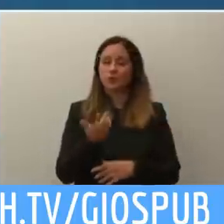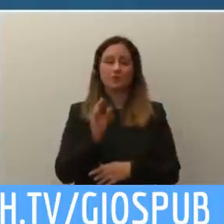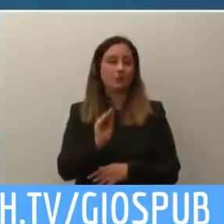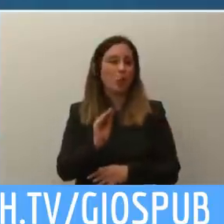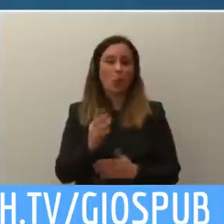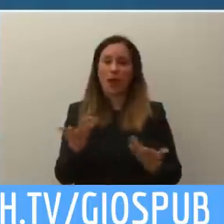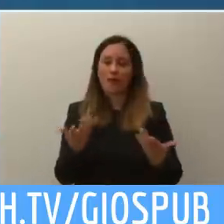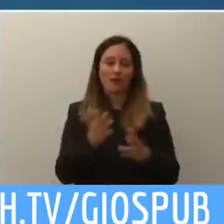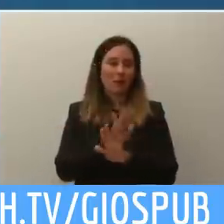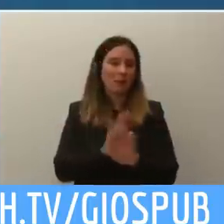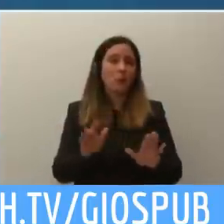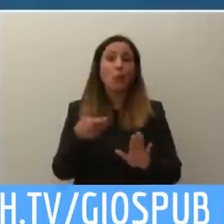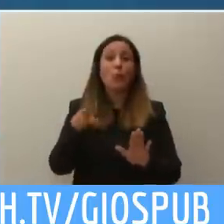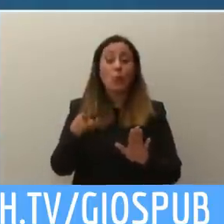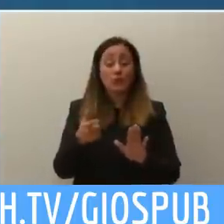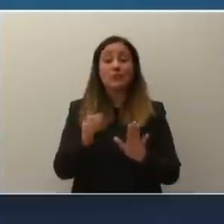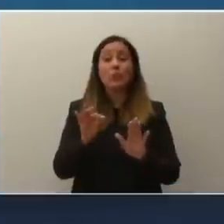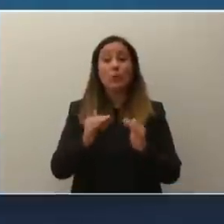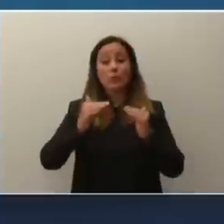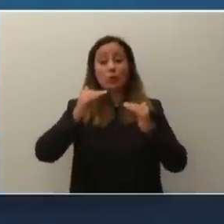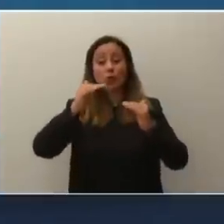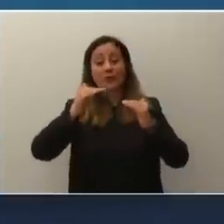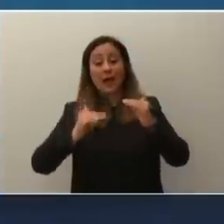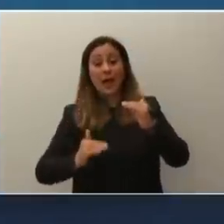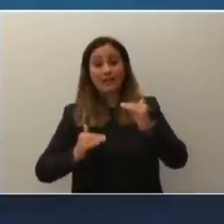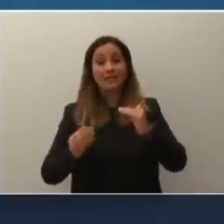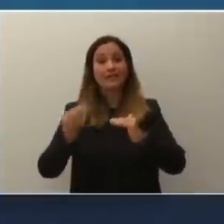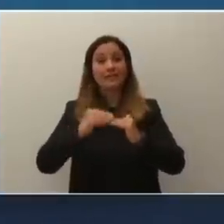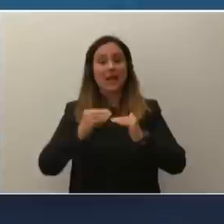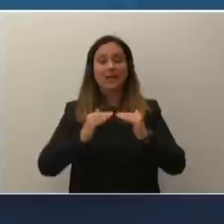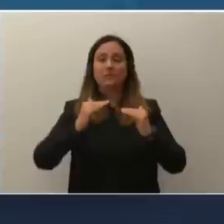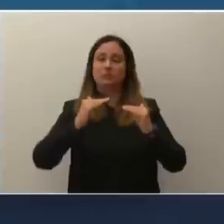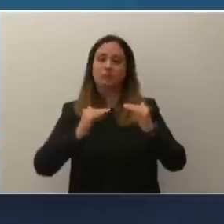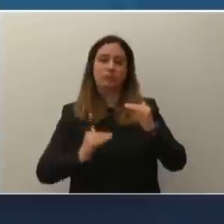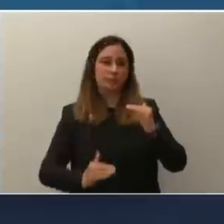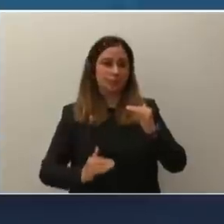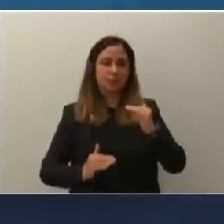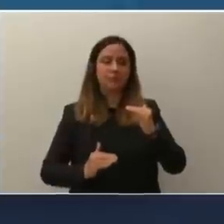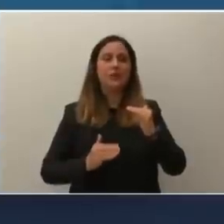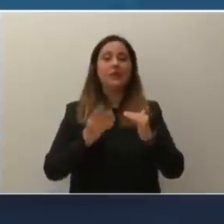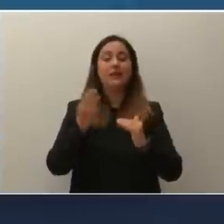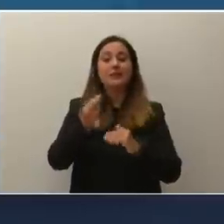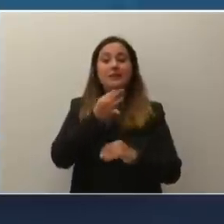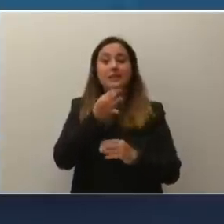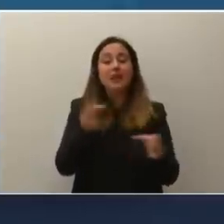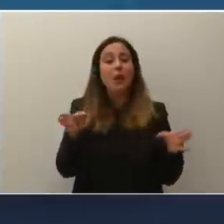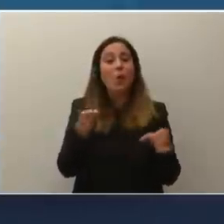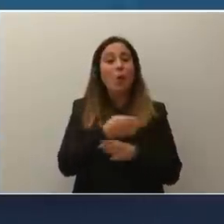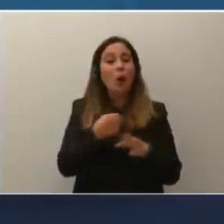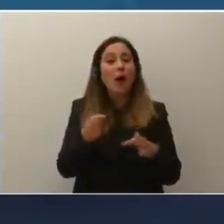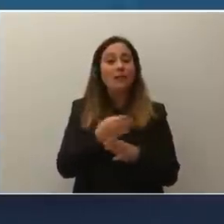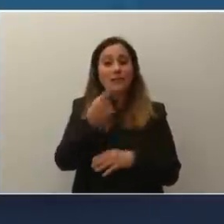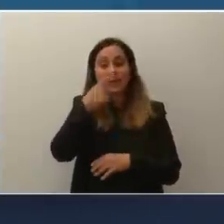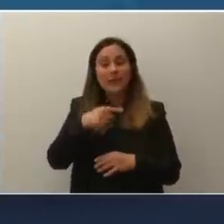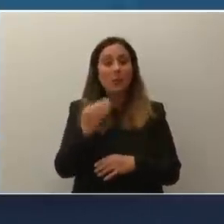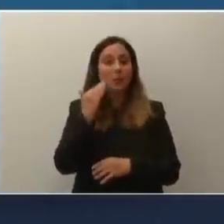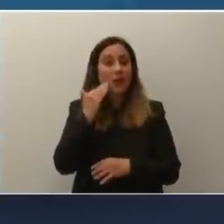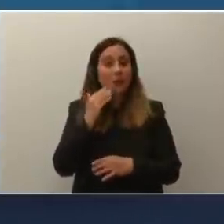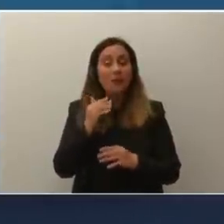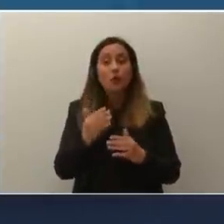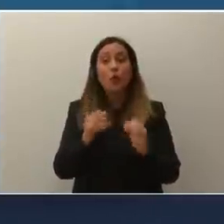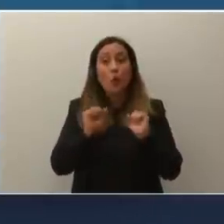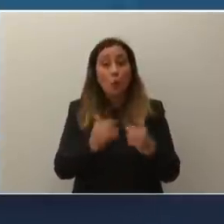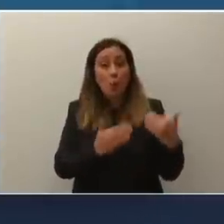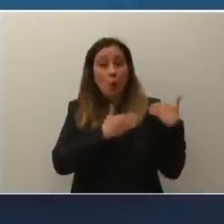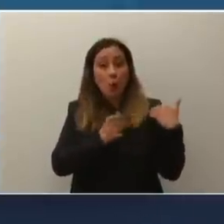bassi. Vuol dire che ogni debito è sostenibile? No. Vuol dire che la domanda diventa, ce la